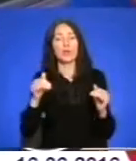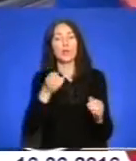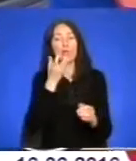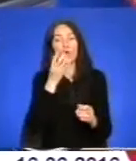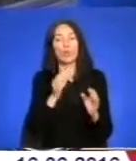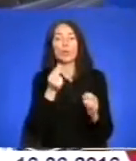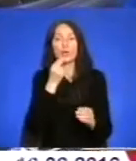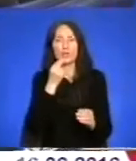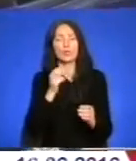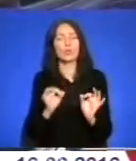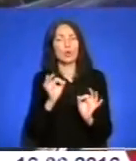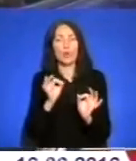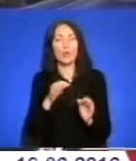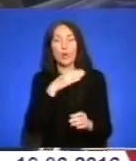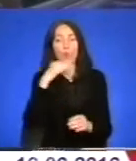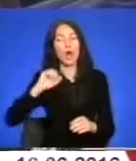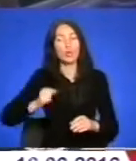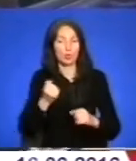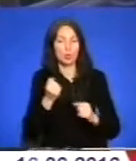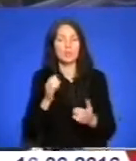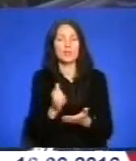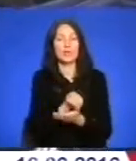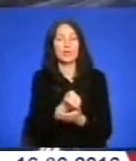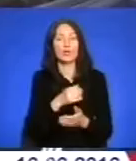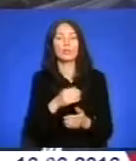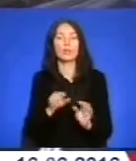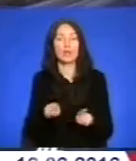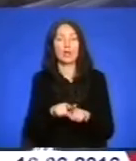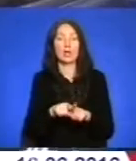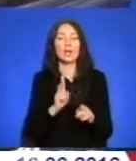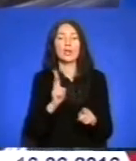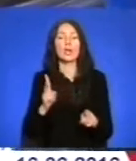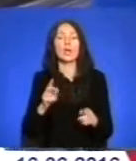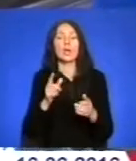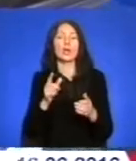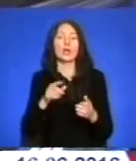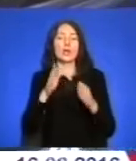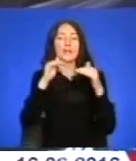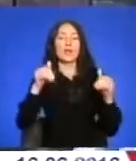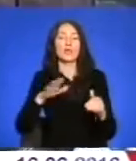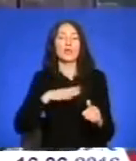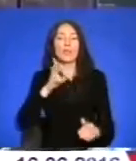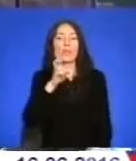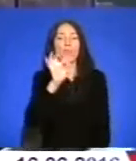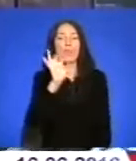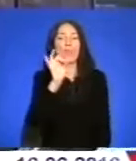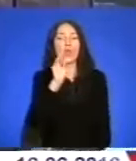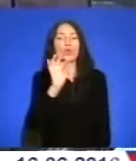харчують нормально. Багато друзів знайшов? Так. В якому ти таборі минулого року був? В Борщові, «Лісовій пісні».